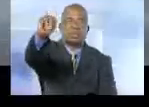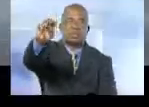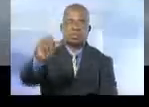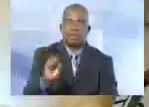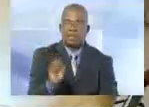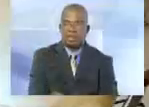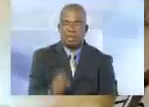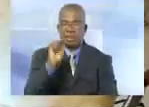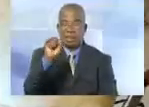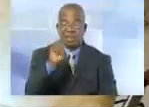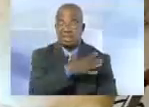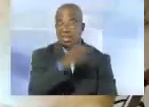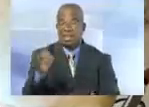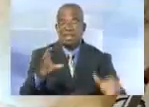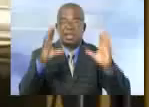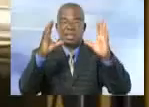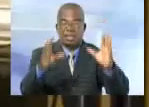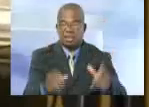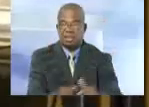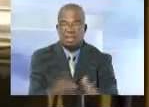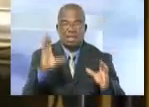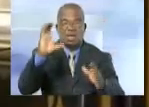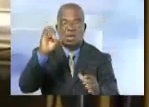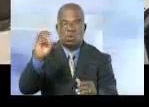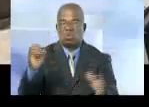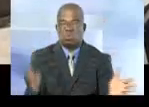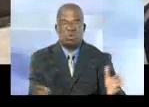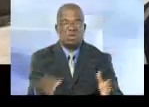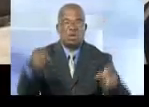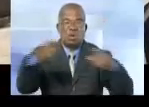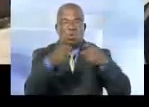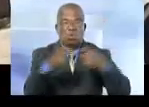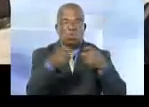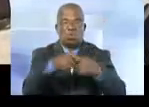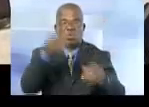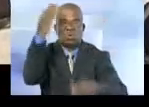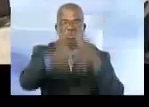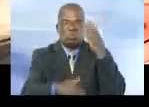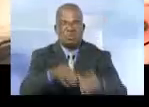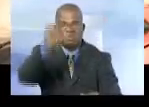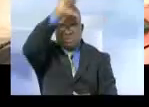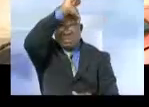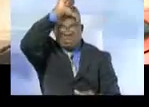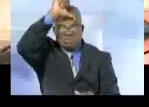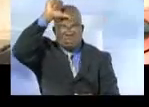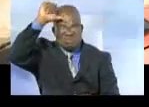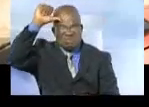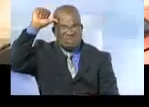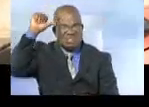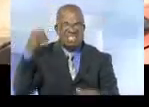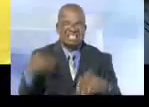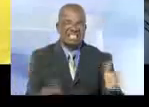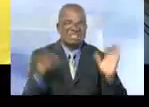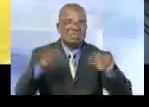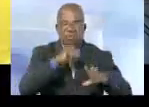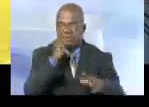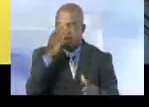connu cette semaine des coupures récurrentes d'électricité rappelant les heures chaudes du délestage survenu en